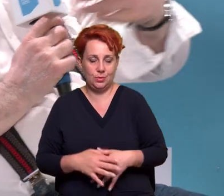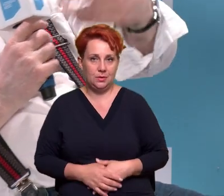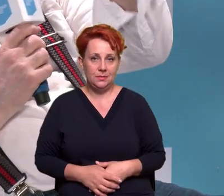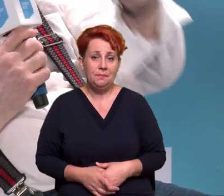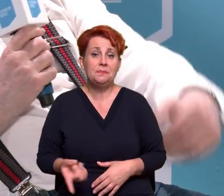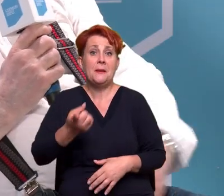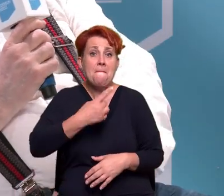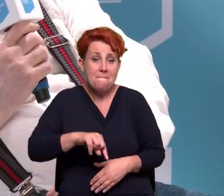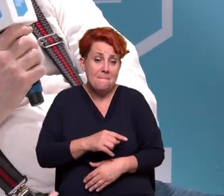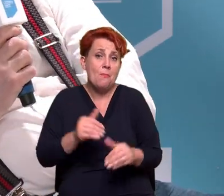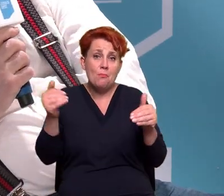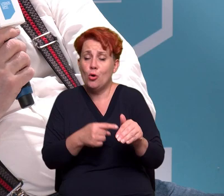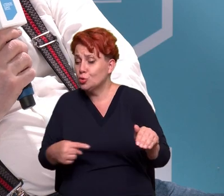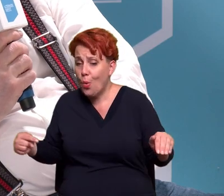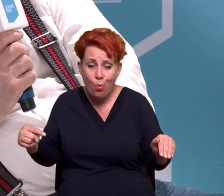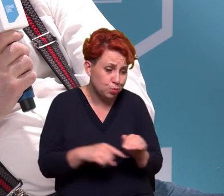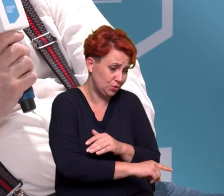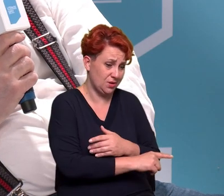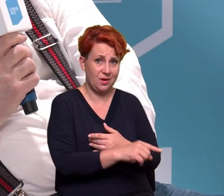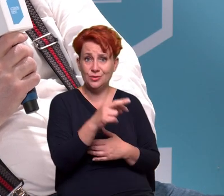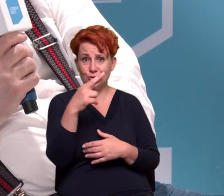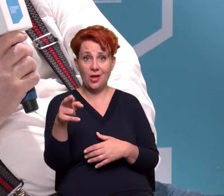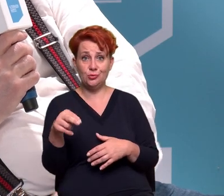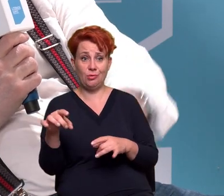My możemy uciekać, przedmioty nie mogą uciekać.